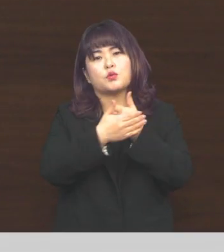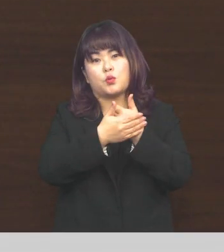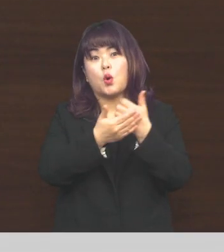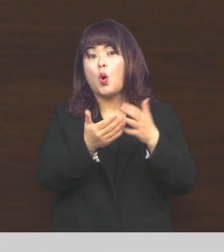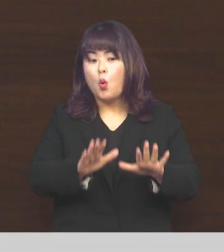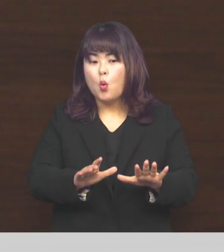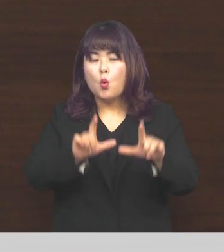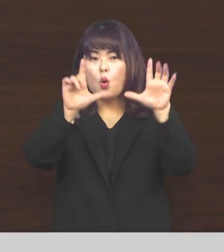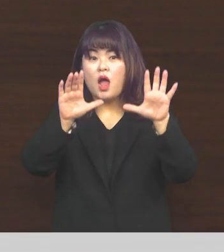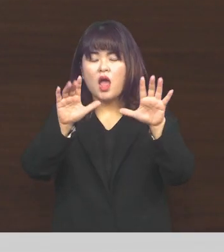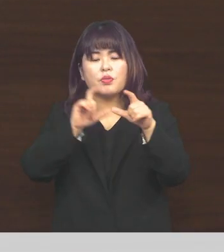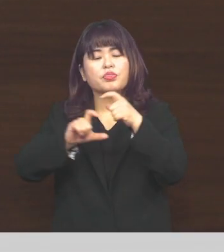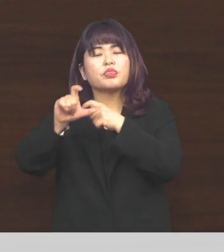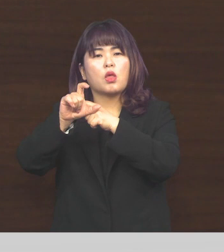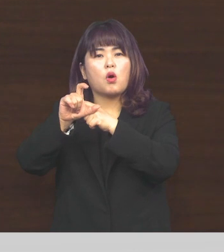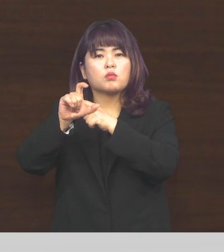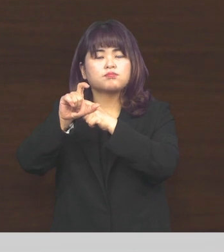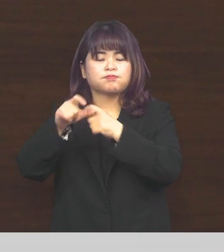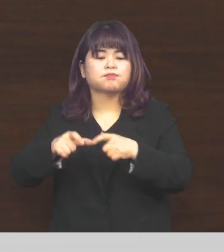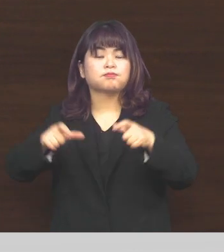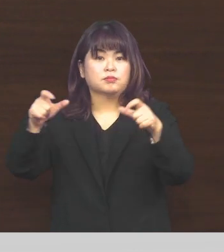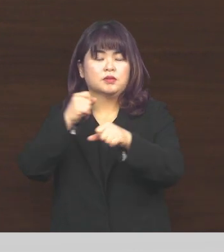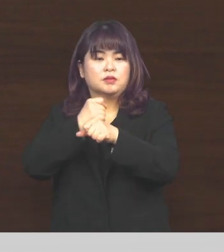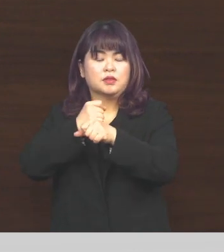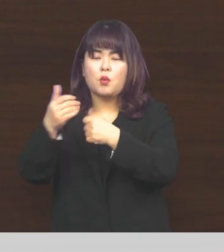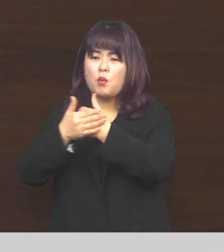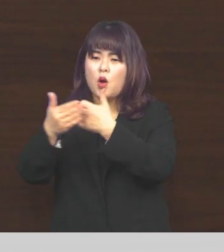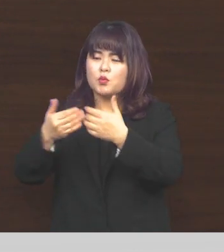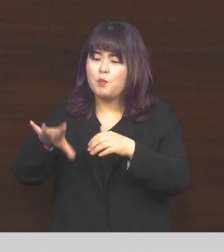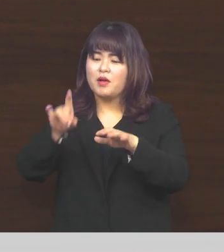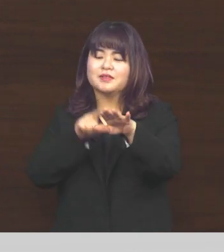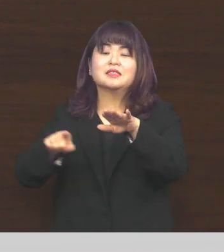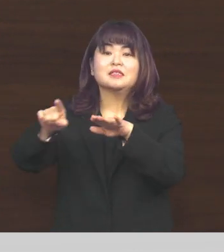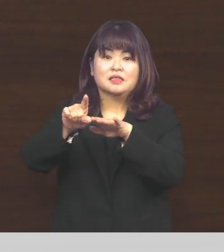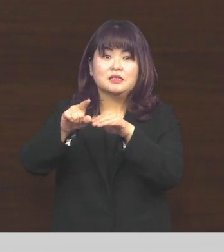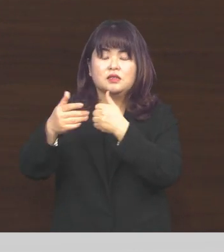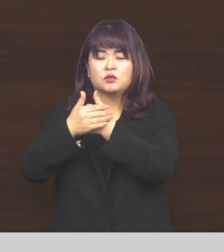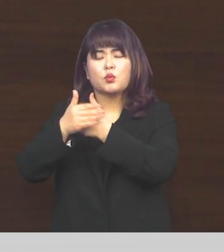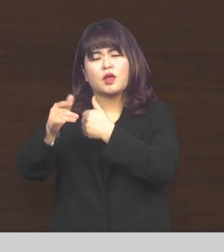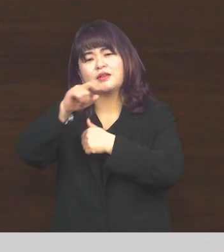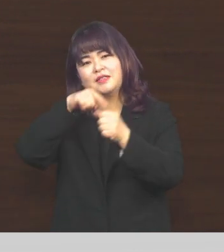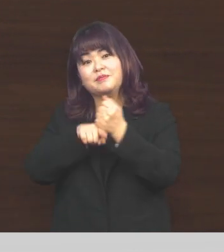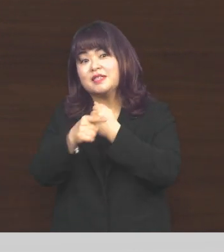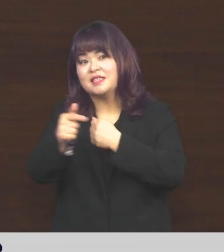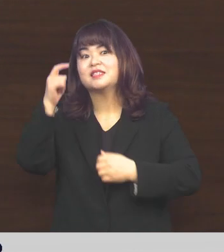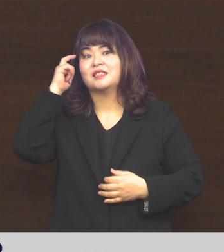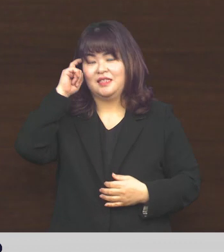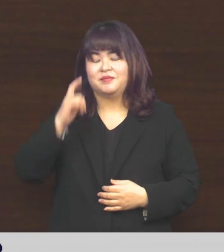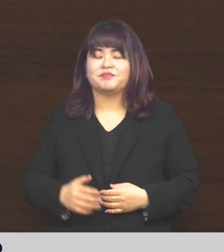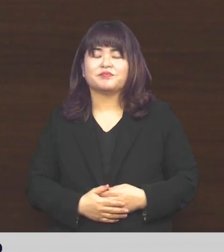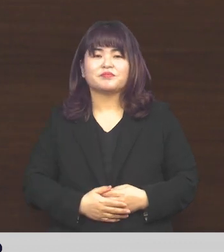올해에 추가적으로 아동 지원이 되는 게 선도적으로 지원이 돼서에 대해 뜻깊게 생각하고 있습니다.